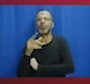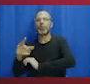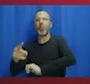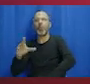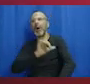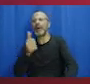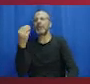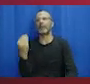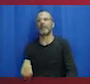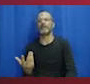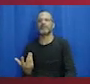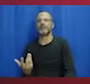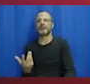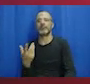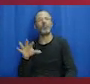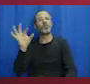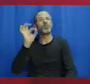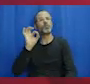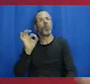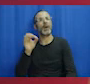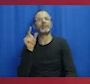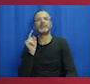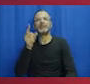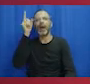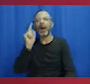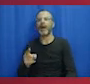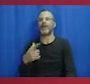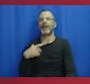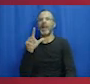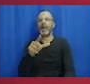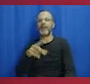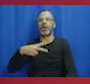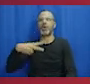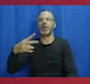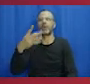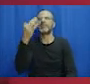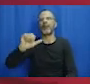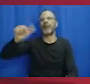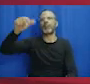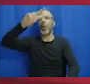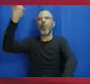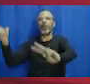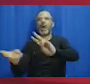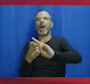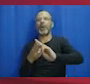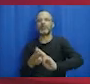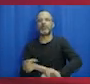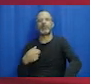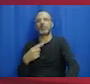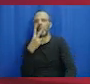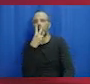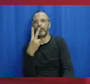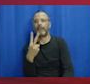العرق الأفضل والمميز الذي يجب عليه أن يكون رقم واحد في العالم. ومن هذا المنطلق إحنا